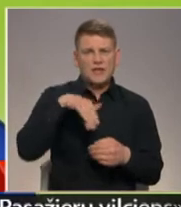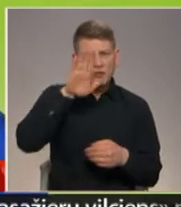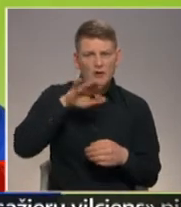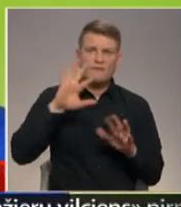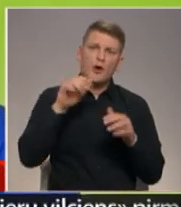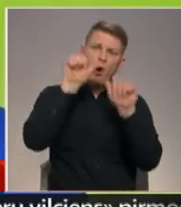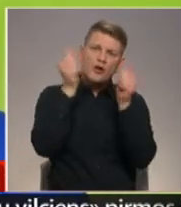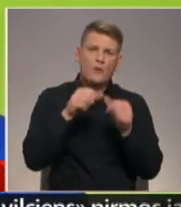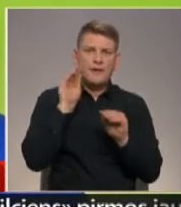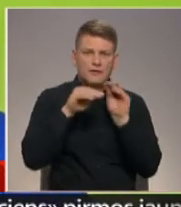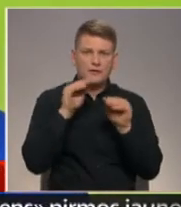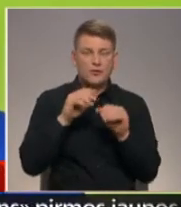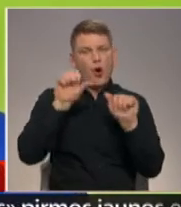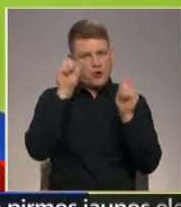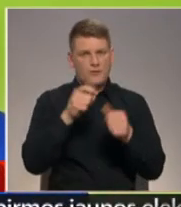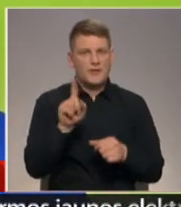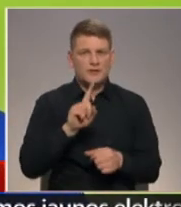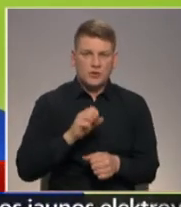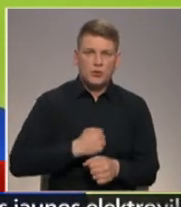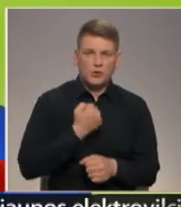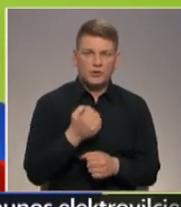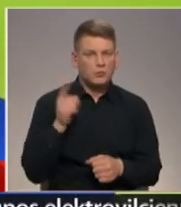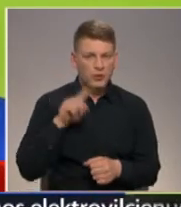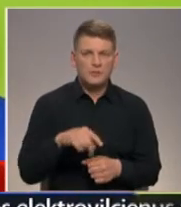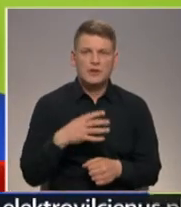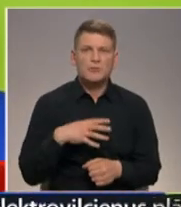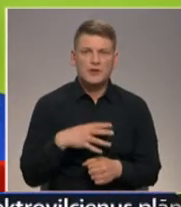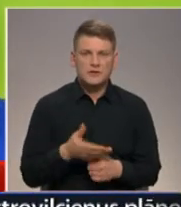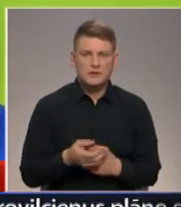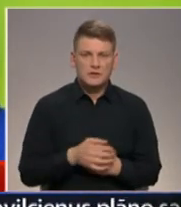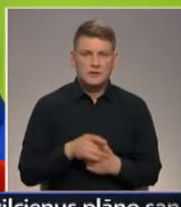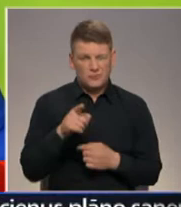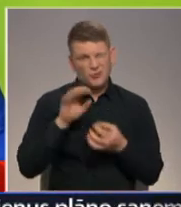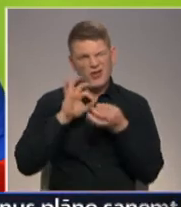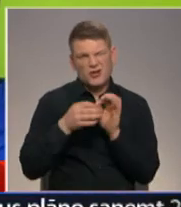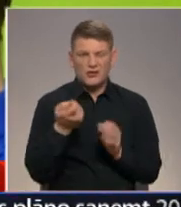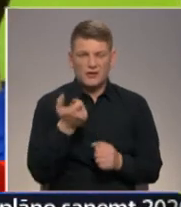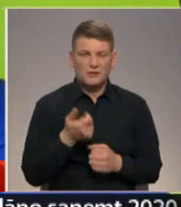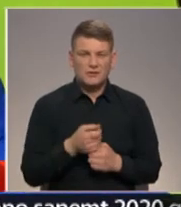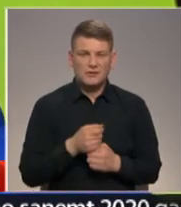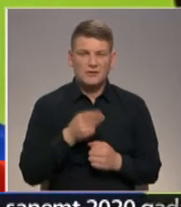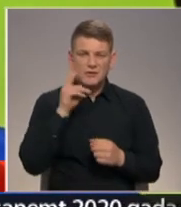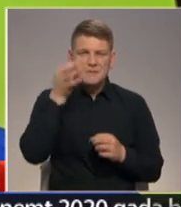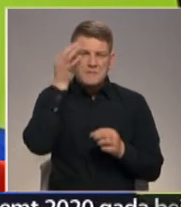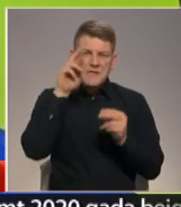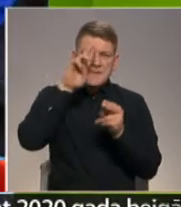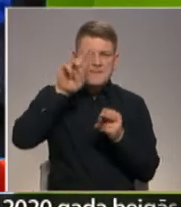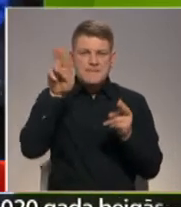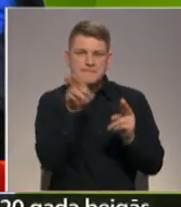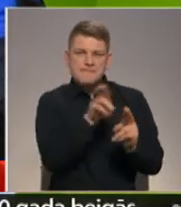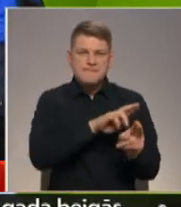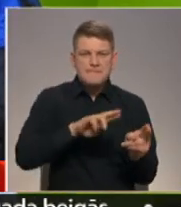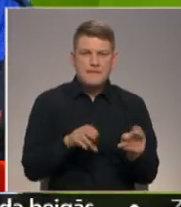tos ornamentus? Ornamentus ir grūtāk, protams. Kāpēc? Tur ir sarežģītāk mazliet. Tur skočam jau precīzi, visam